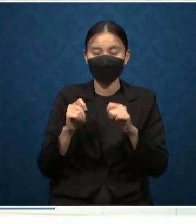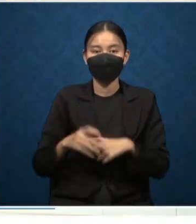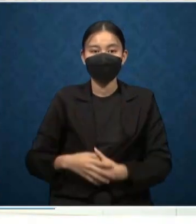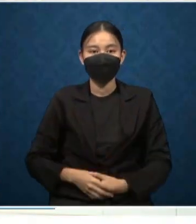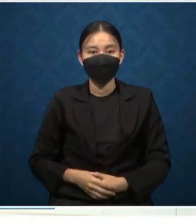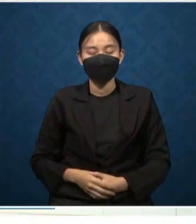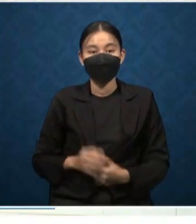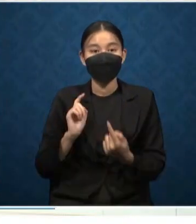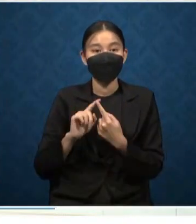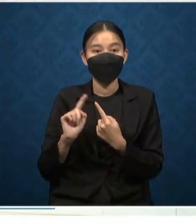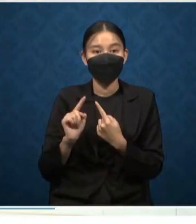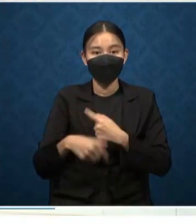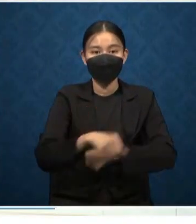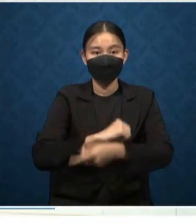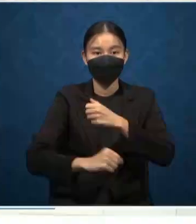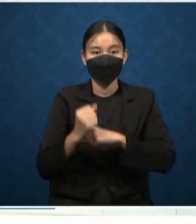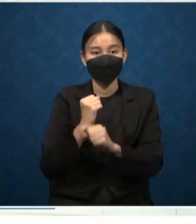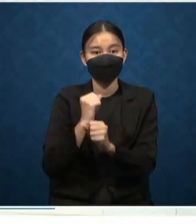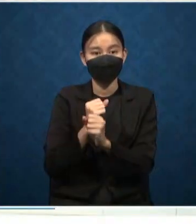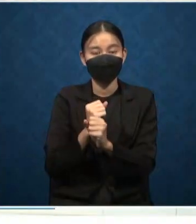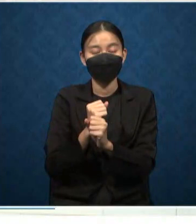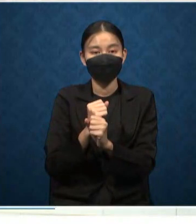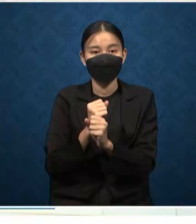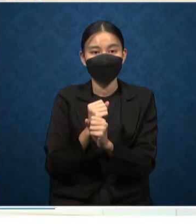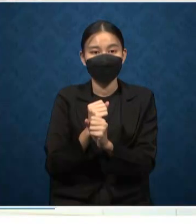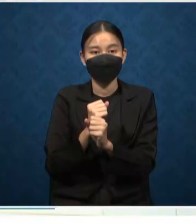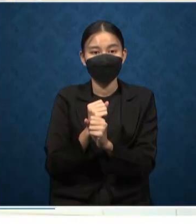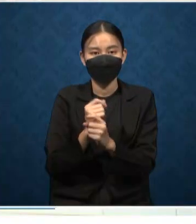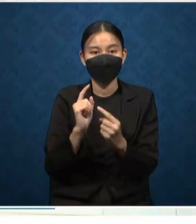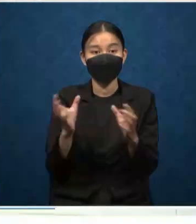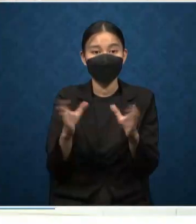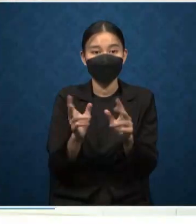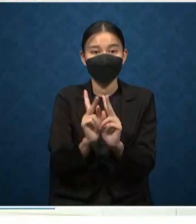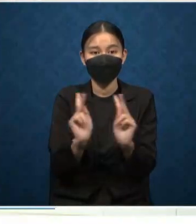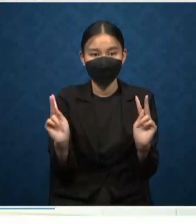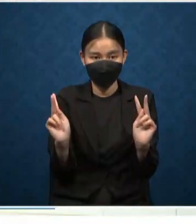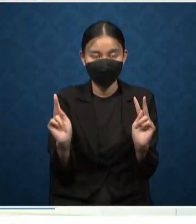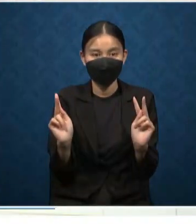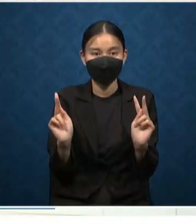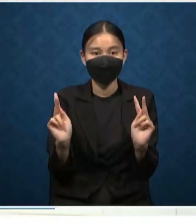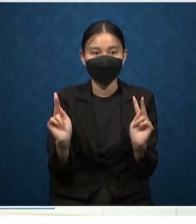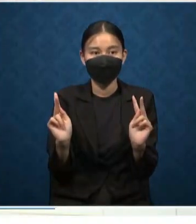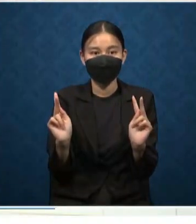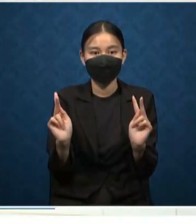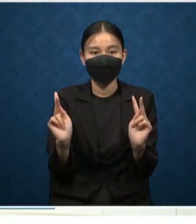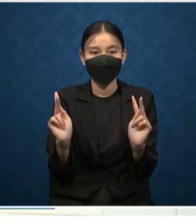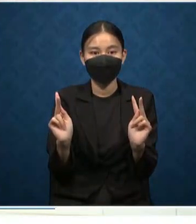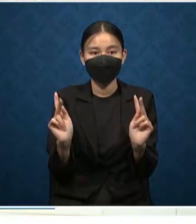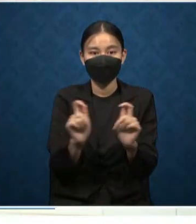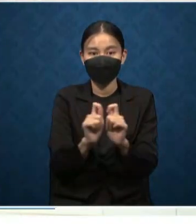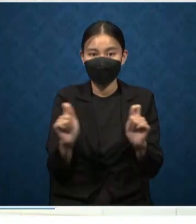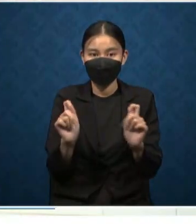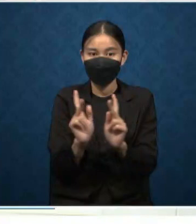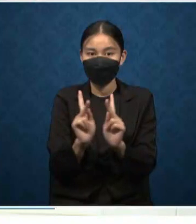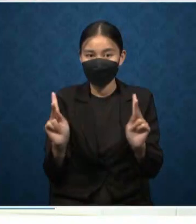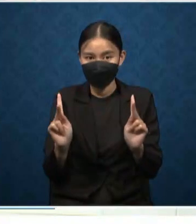ในเรื่องของการเดมเนินการกับ ทางขณะกรมการนะครับอนุกรม Gods, กรม